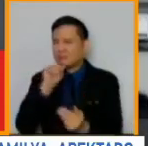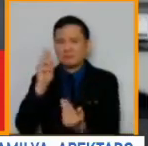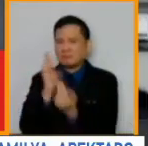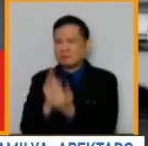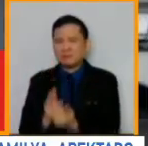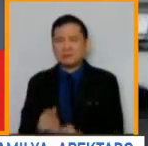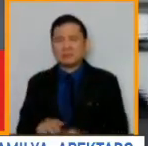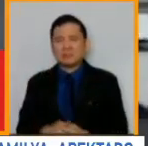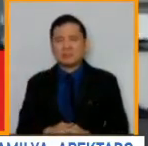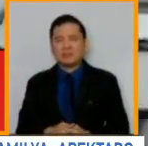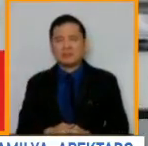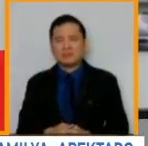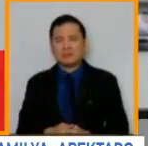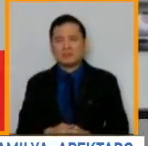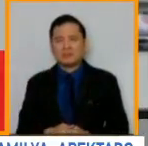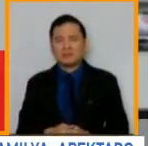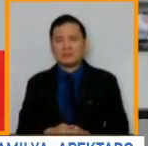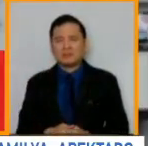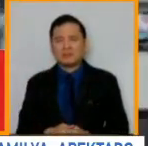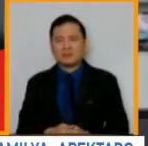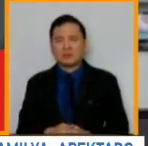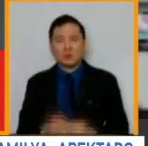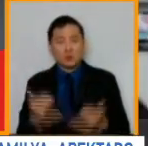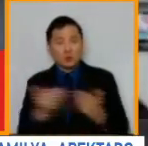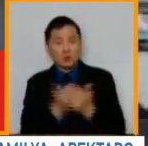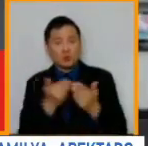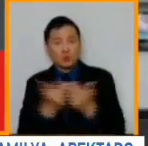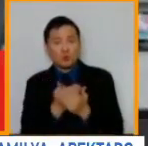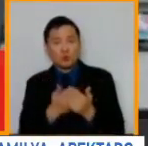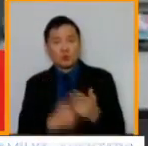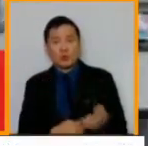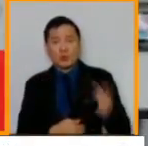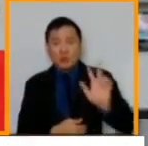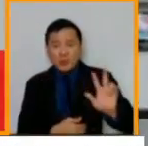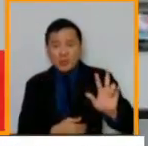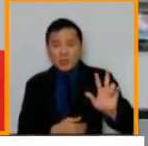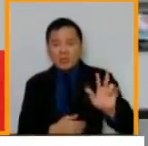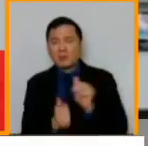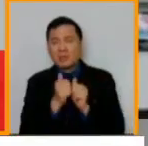different composition, so there will be different signatures,